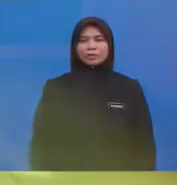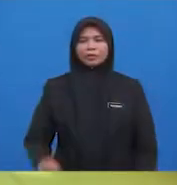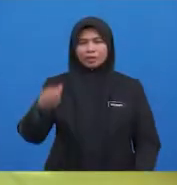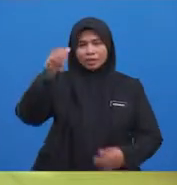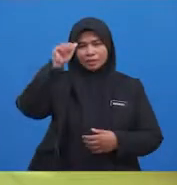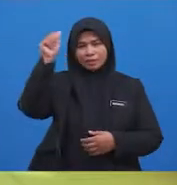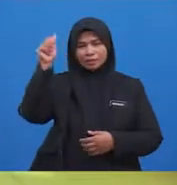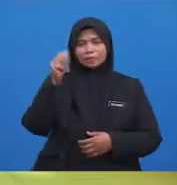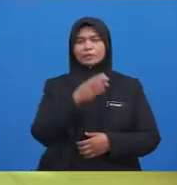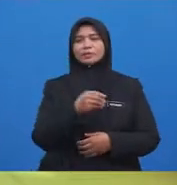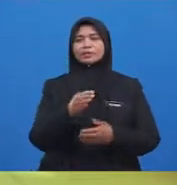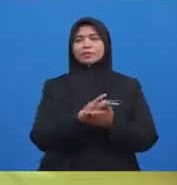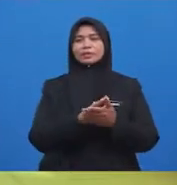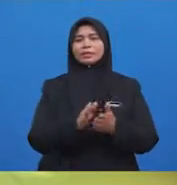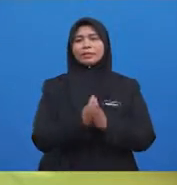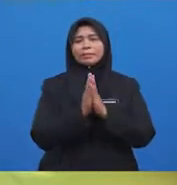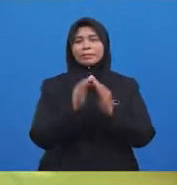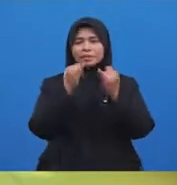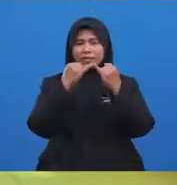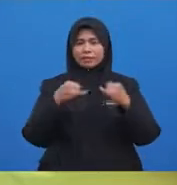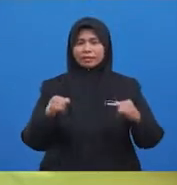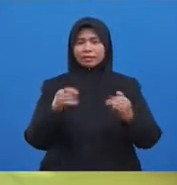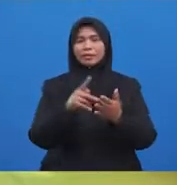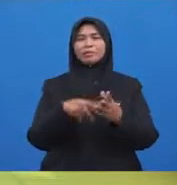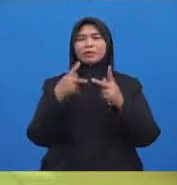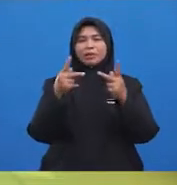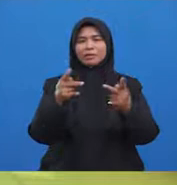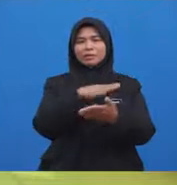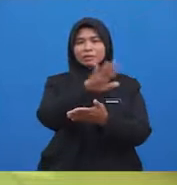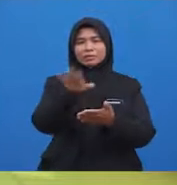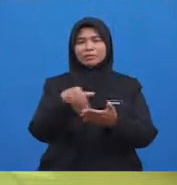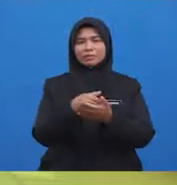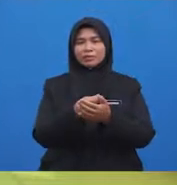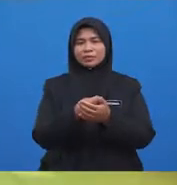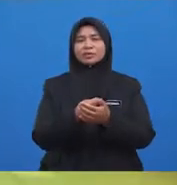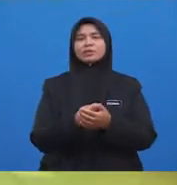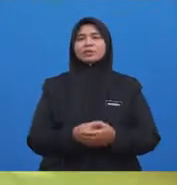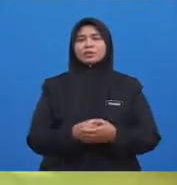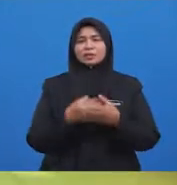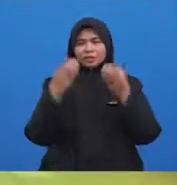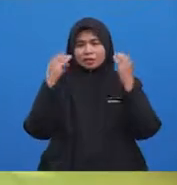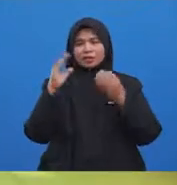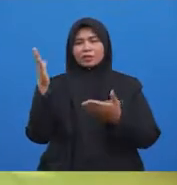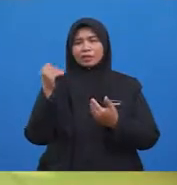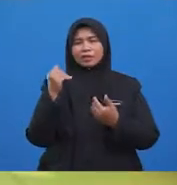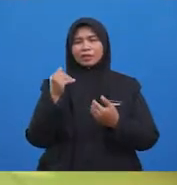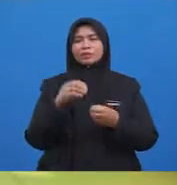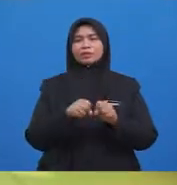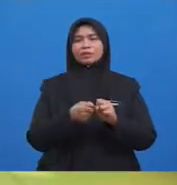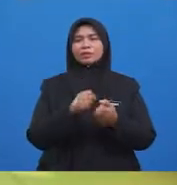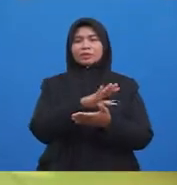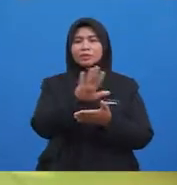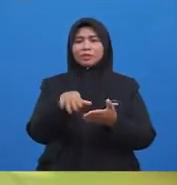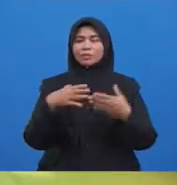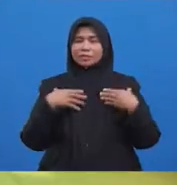assalamualaikum dan helm Jeruk apa kabar semua besar harap pacego agak kamu semua berada dalam keadaan